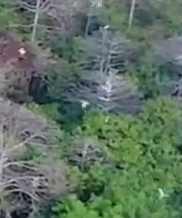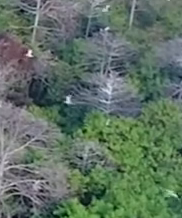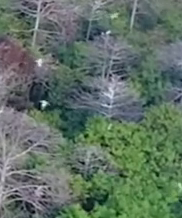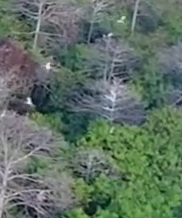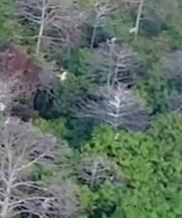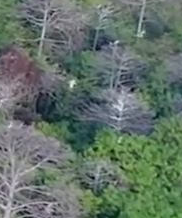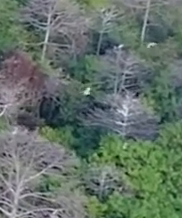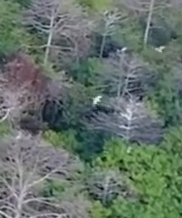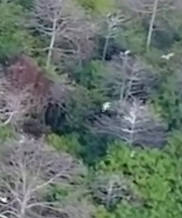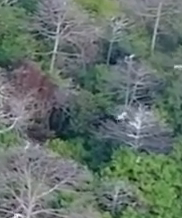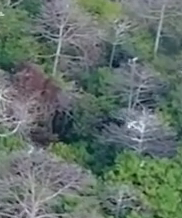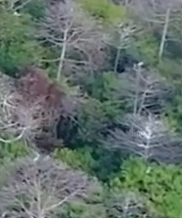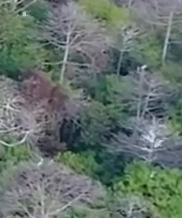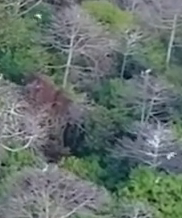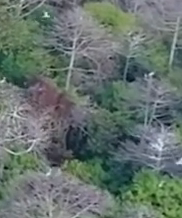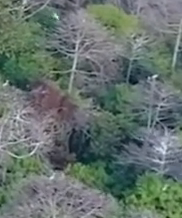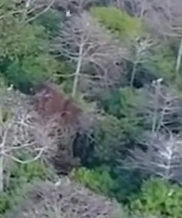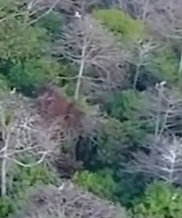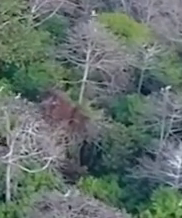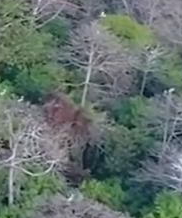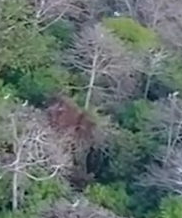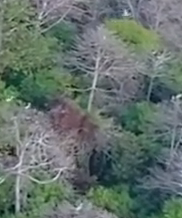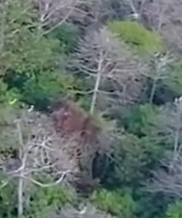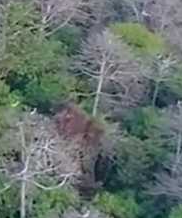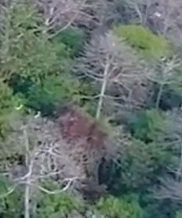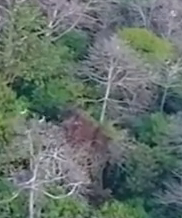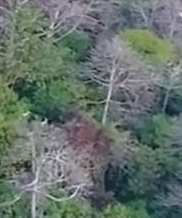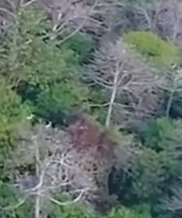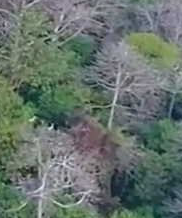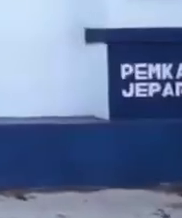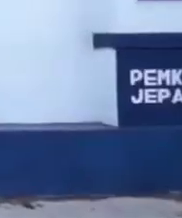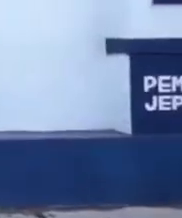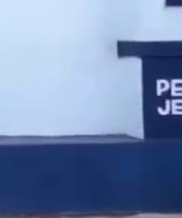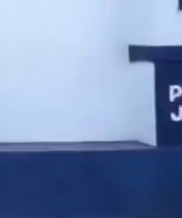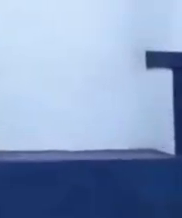ditempuh menggunakan perahu dengan memakan waktu sekitar 15 hingga 20 menit.